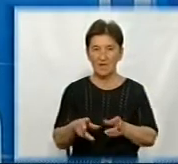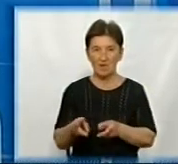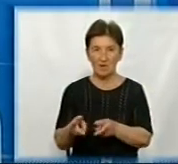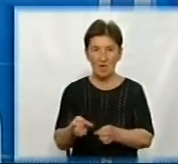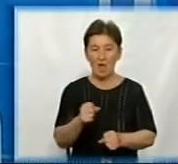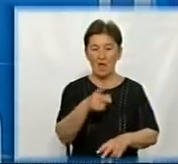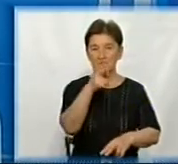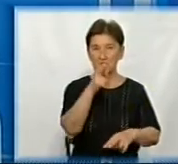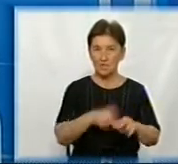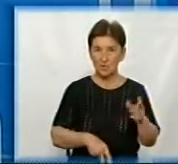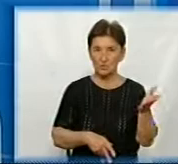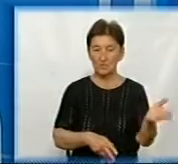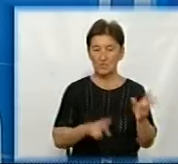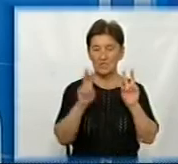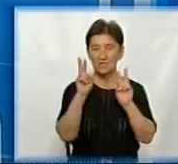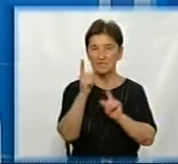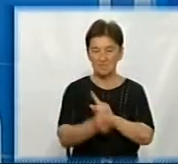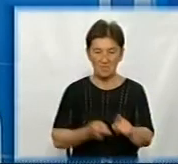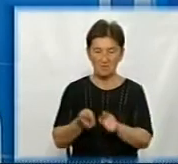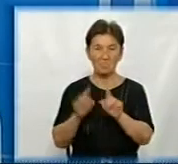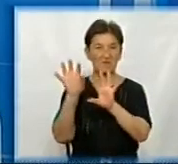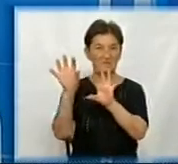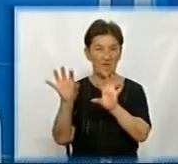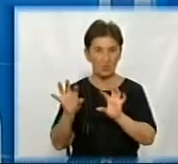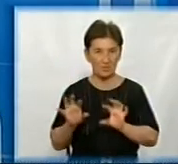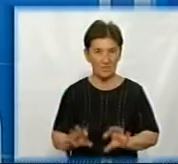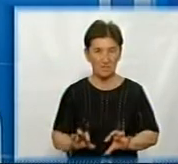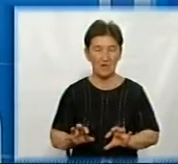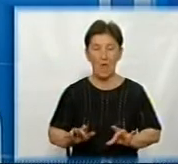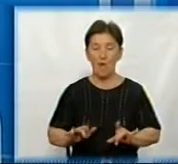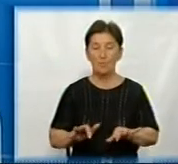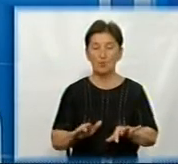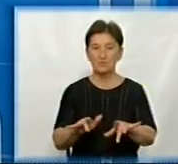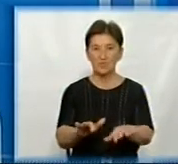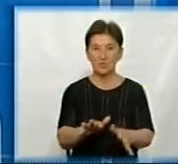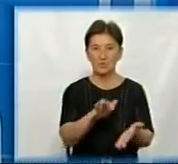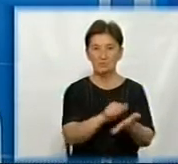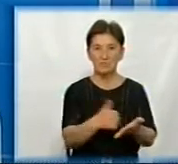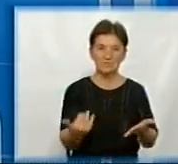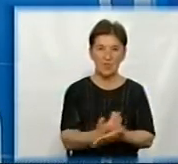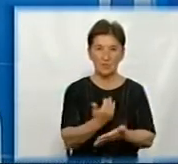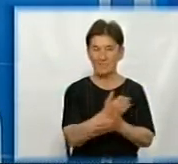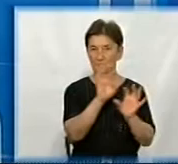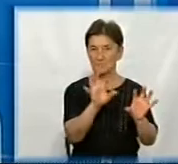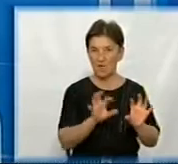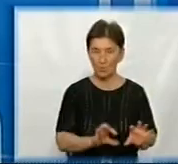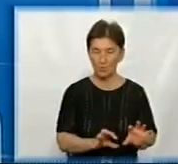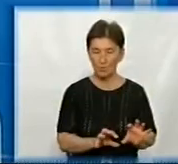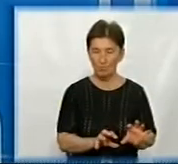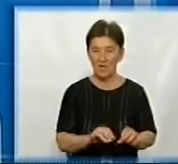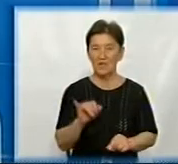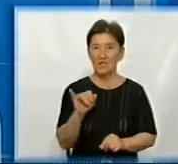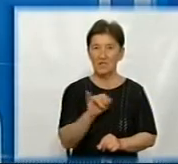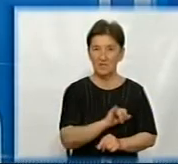кінець закінчили от змінами в законодавстві. Тепер процедура оренди визначається за новим законом. І ну,